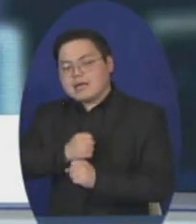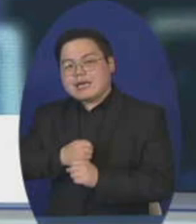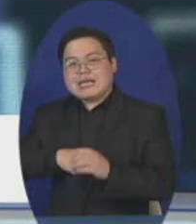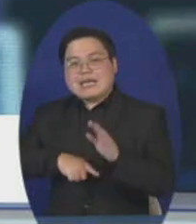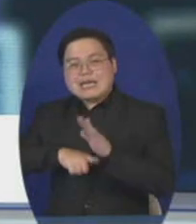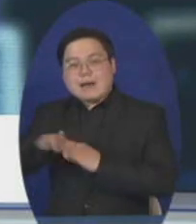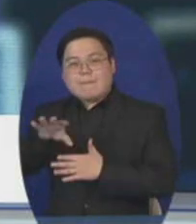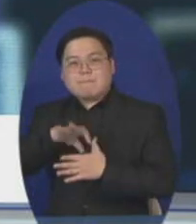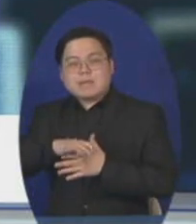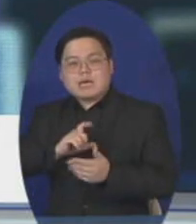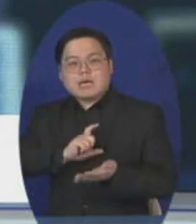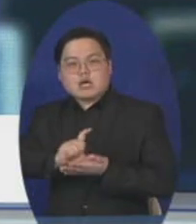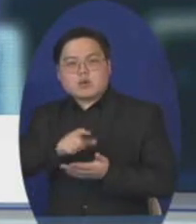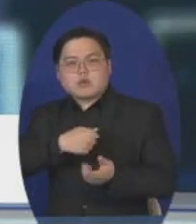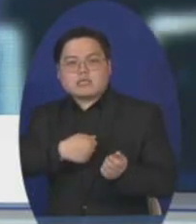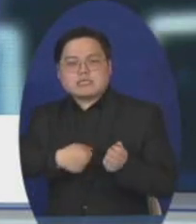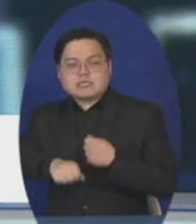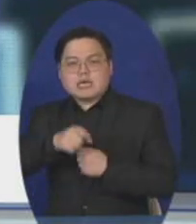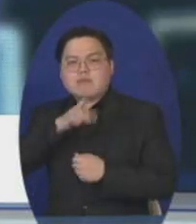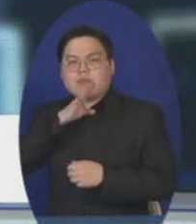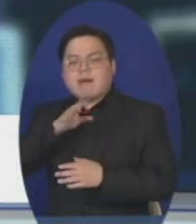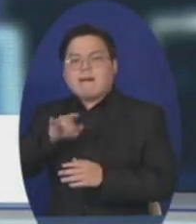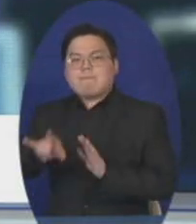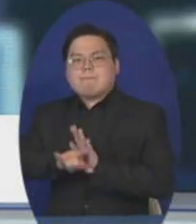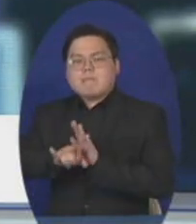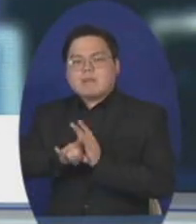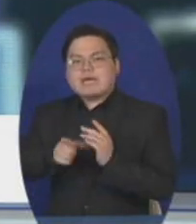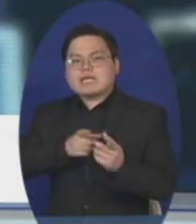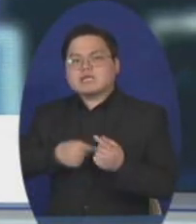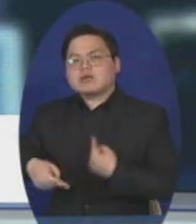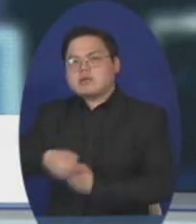нэмэгдүүлж, малаа эдийн засгийн эргэлтэд оруулах хэрэгтэй байна.